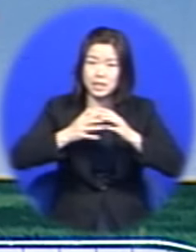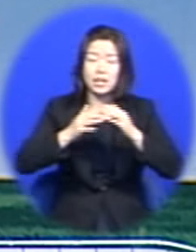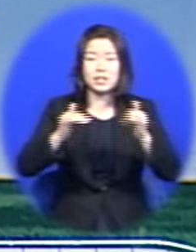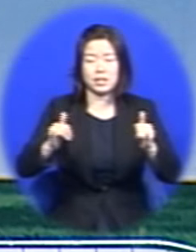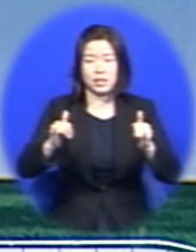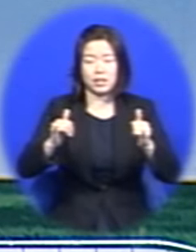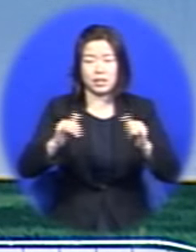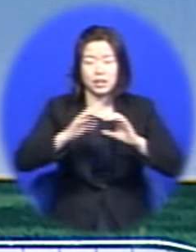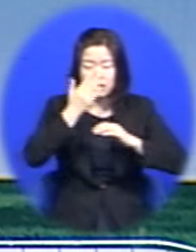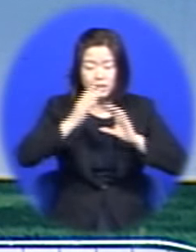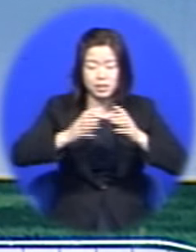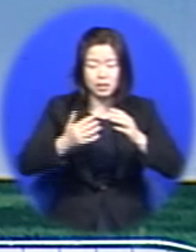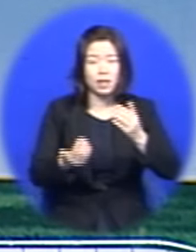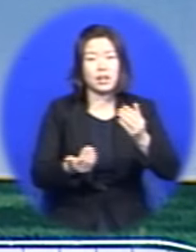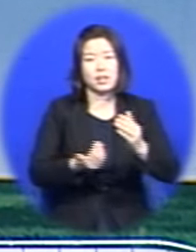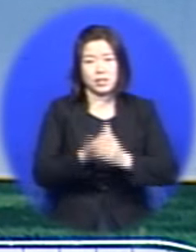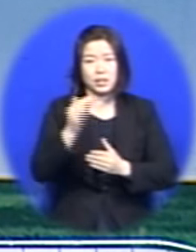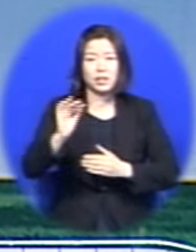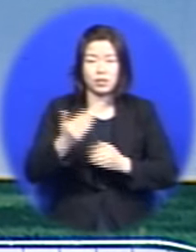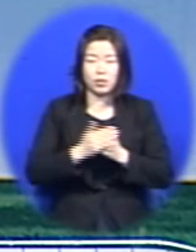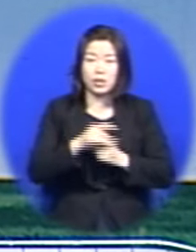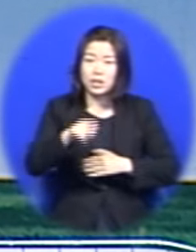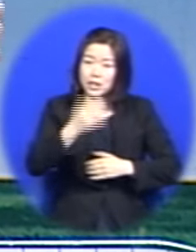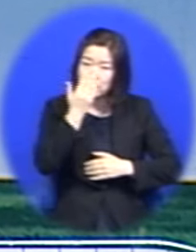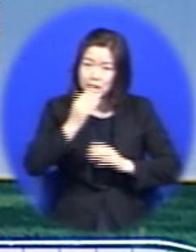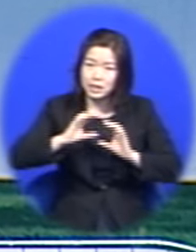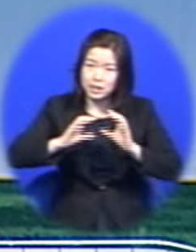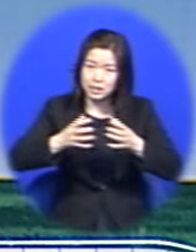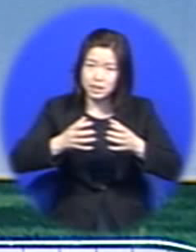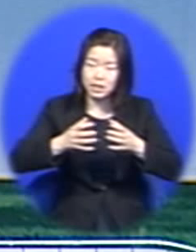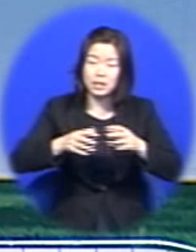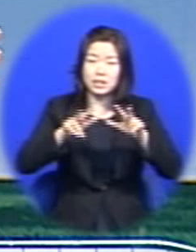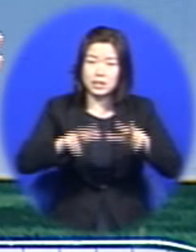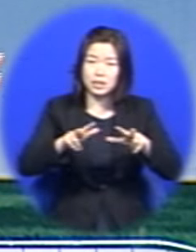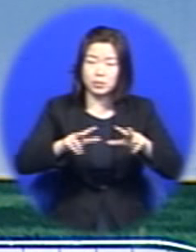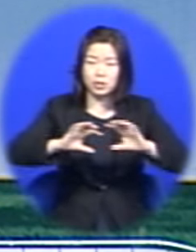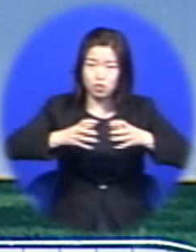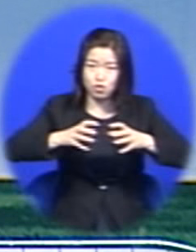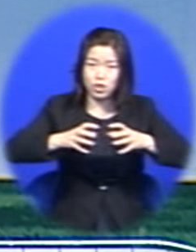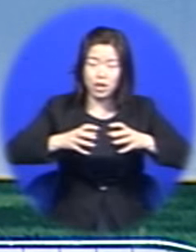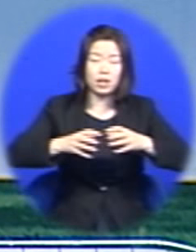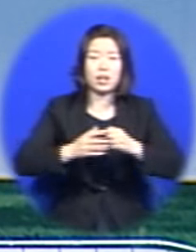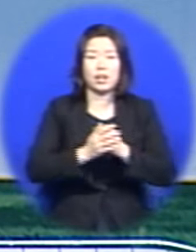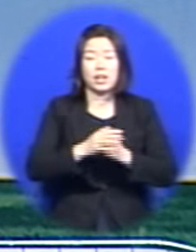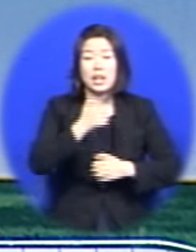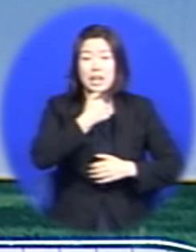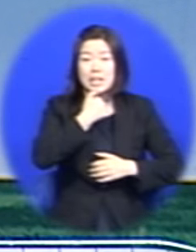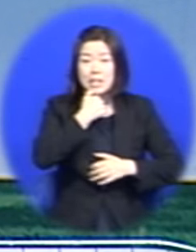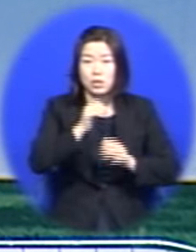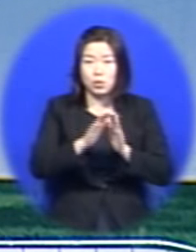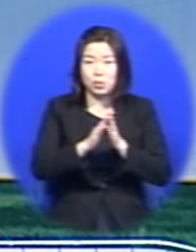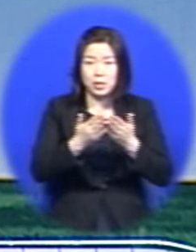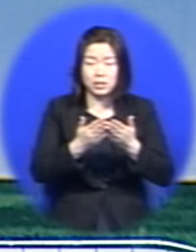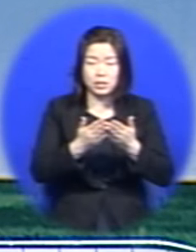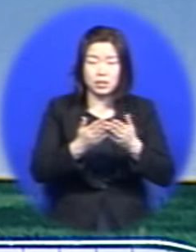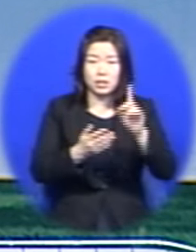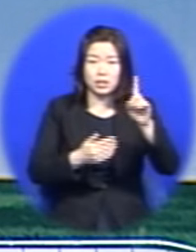거죠. 근데 이 이스라엘이 지금 있는 이스라엘이라는 이 국가가 로마서 11장